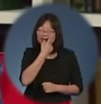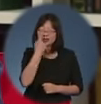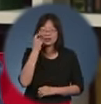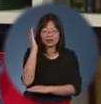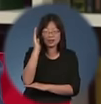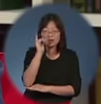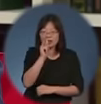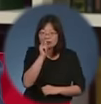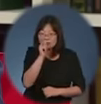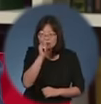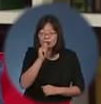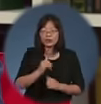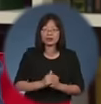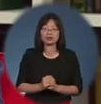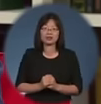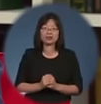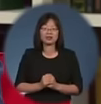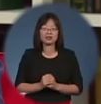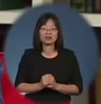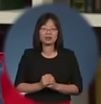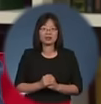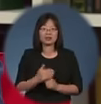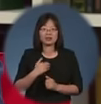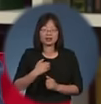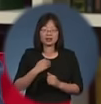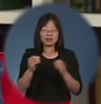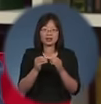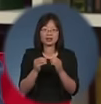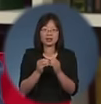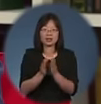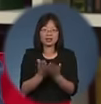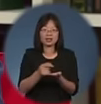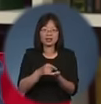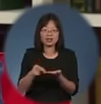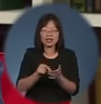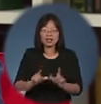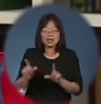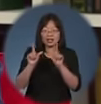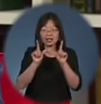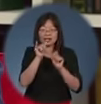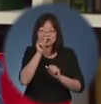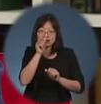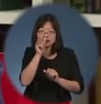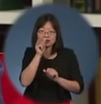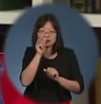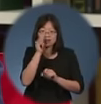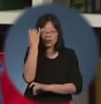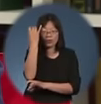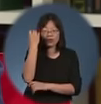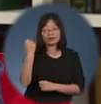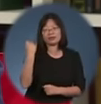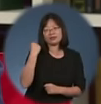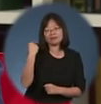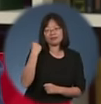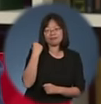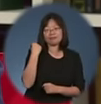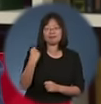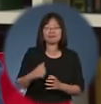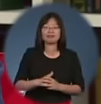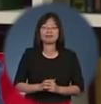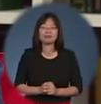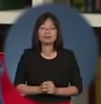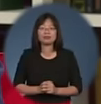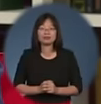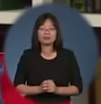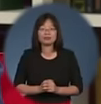것이고 어 제가 작가로서 살아가는 원천이 아닌가